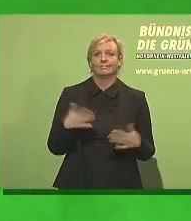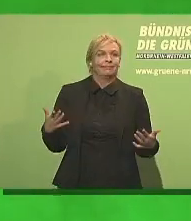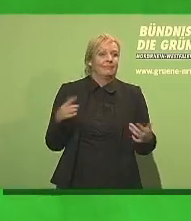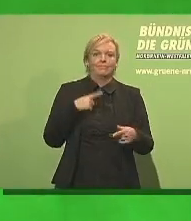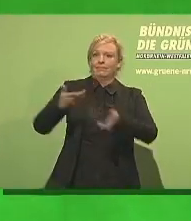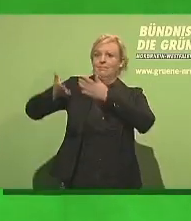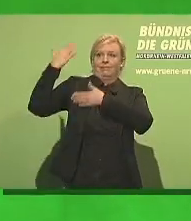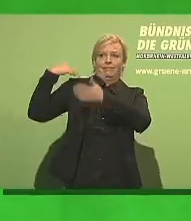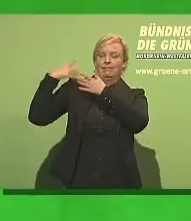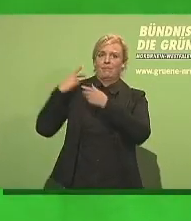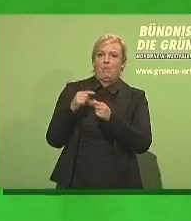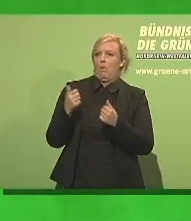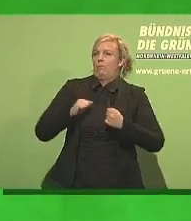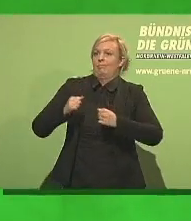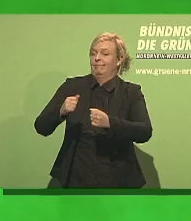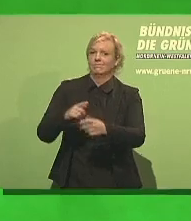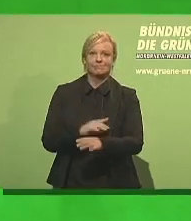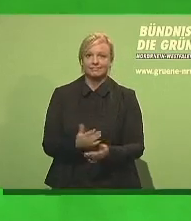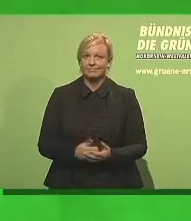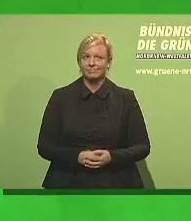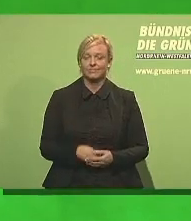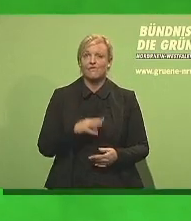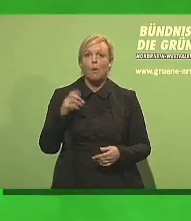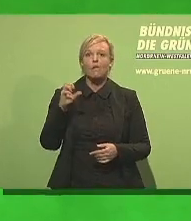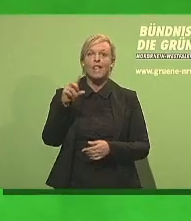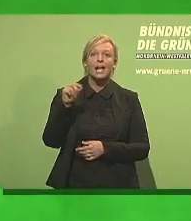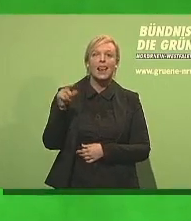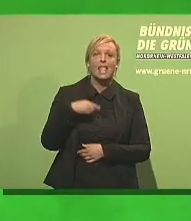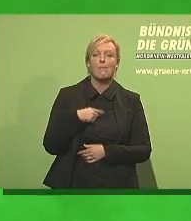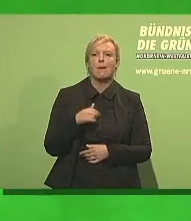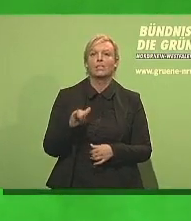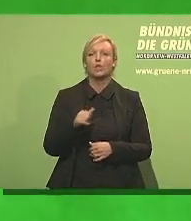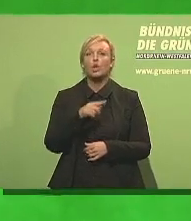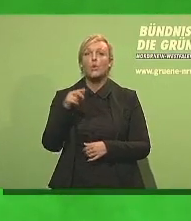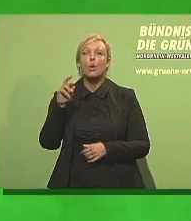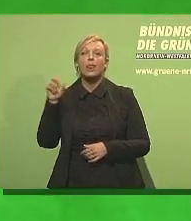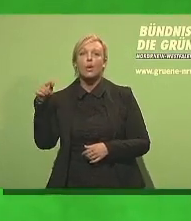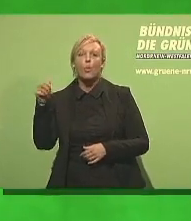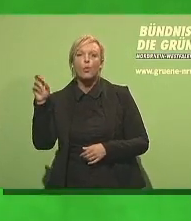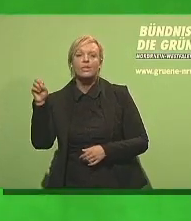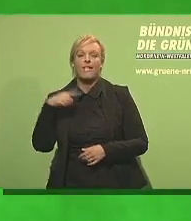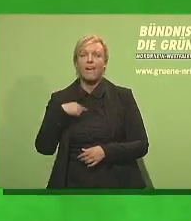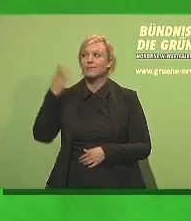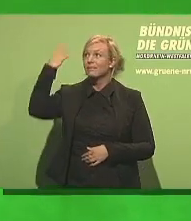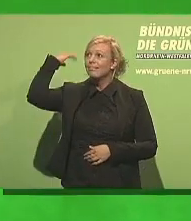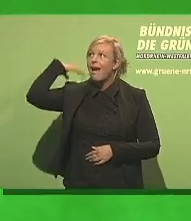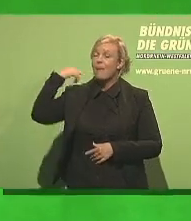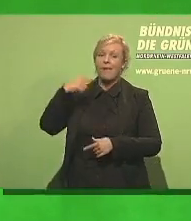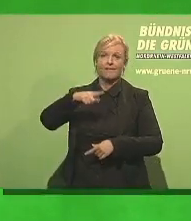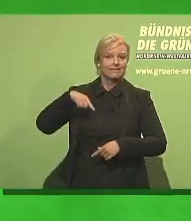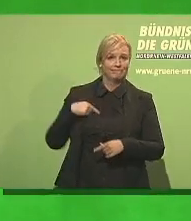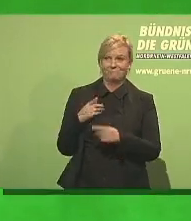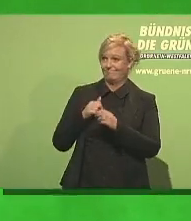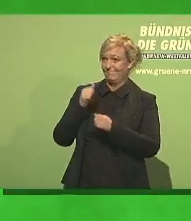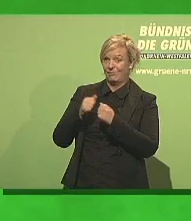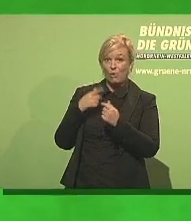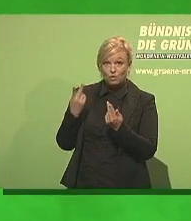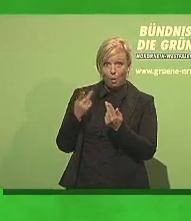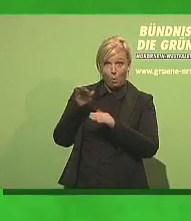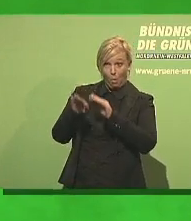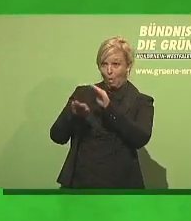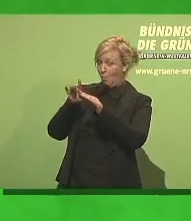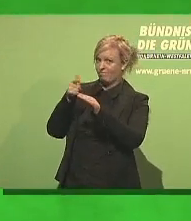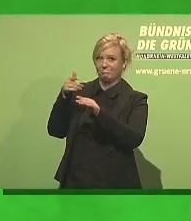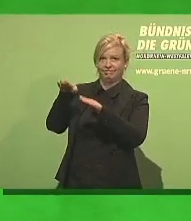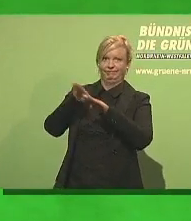zurück in die Vergangenheit zu Wolfgang Clement, zu Jürgen Rüttgers, zu den Zeichen der Vergangenheit. Das ist kein Weg nach vorne, liebe Freundinnen und Freunde.